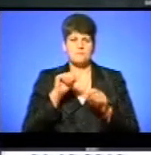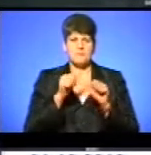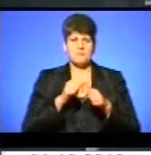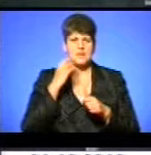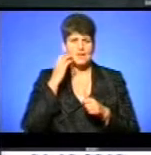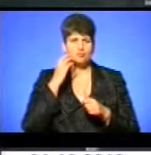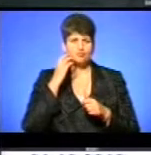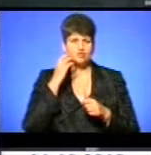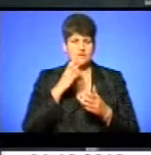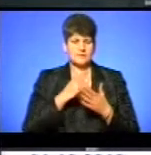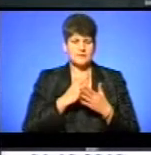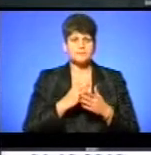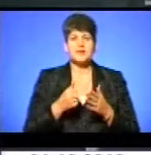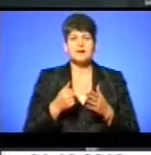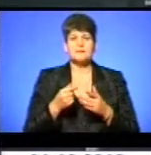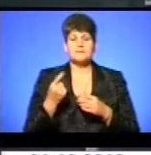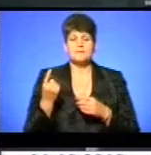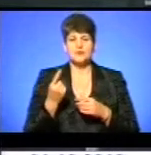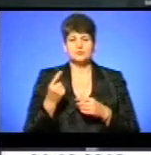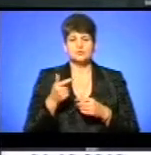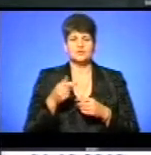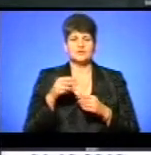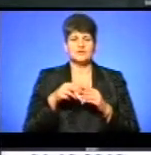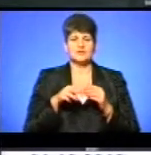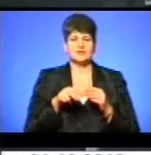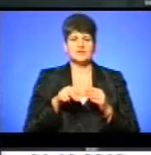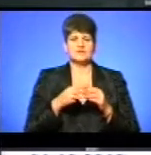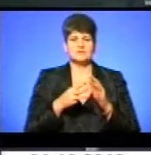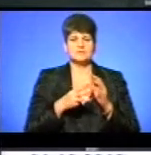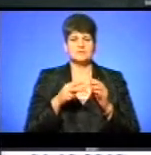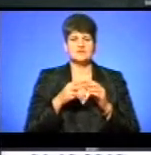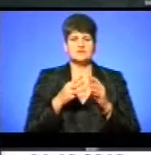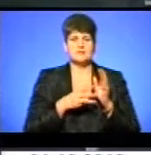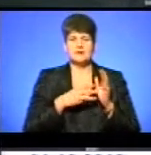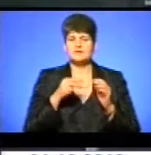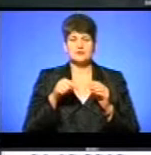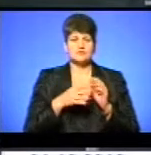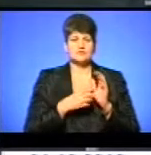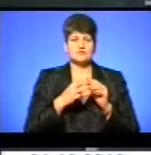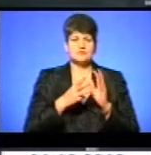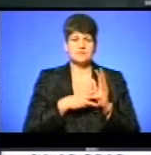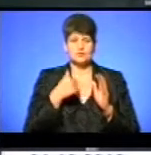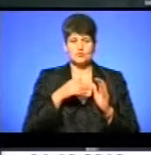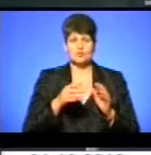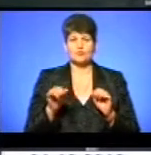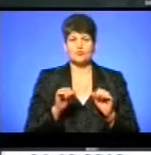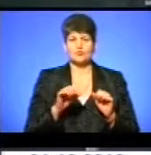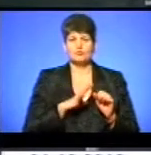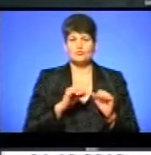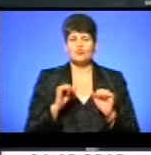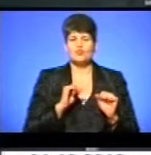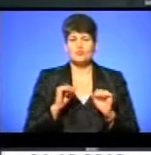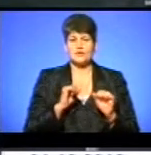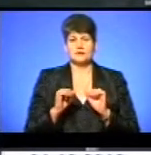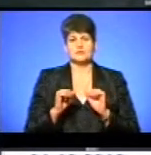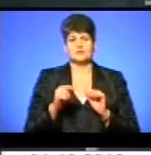до 31 грудня 1918 року у Тернополі перебував уряд ЗУНР на чолі з Костем Левицьким.